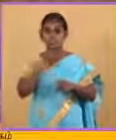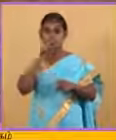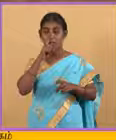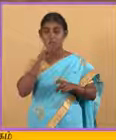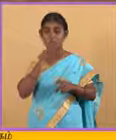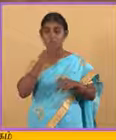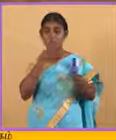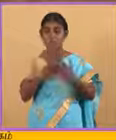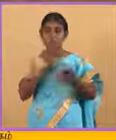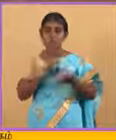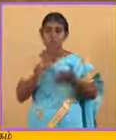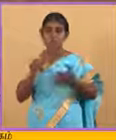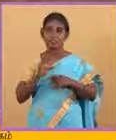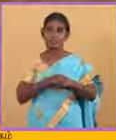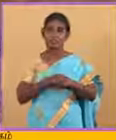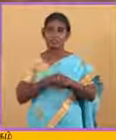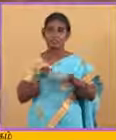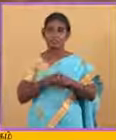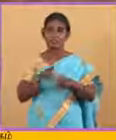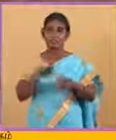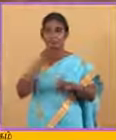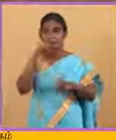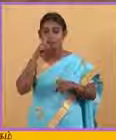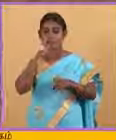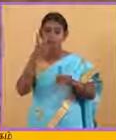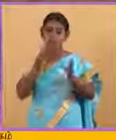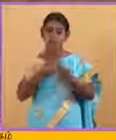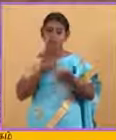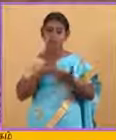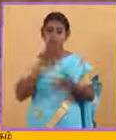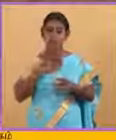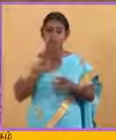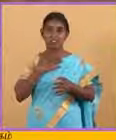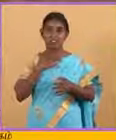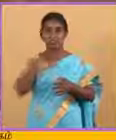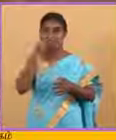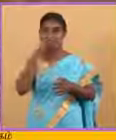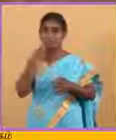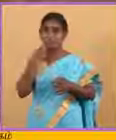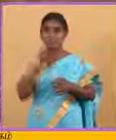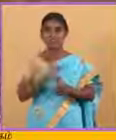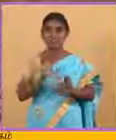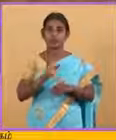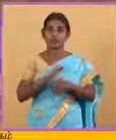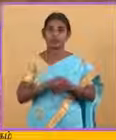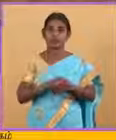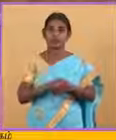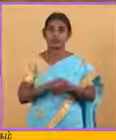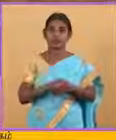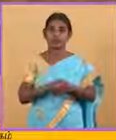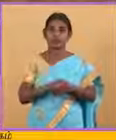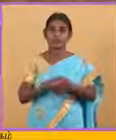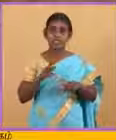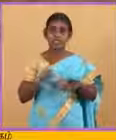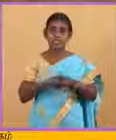வேண்டும், அகந்தையை அகற்ற வேண்டும். அப்போ கிழங்கு கல்லி எடுத்தல் என்பது போல் நம்மிடம்